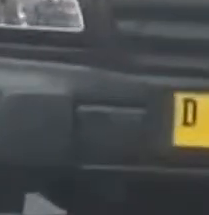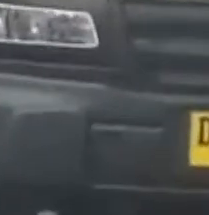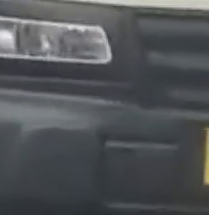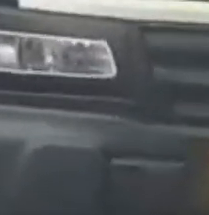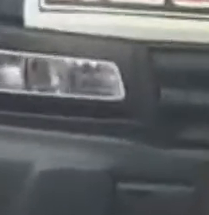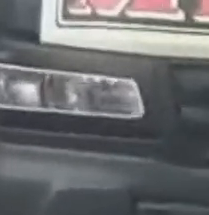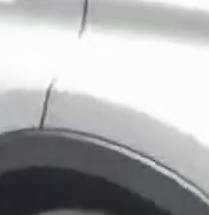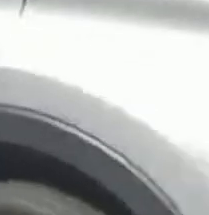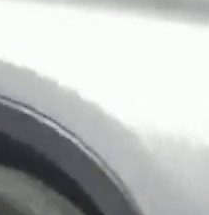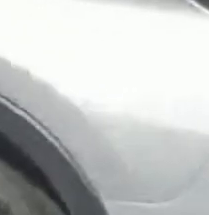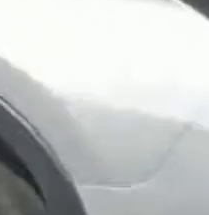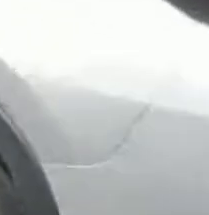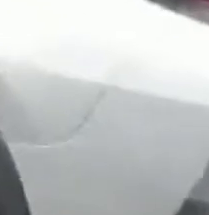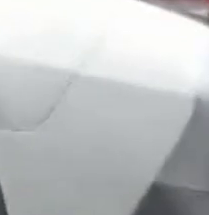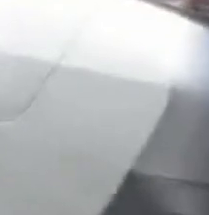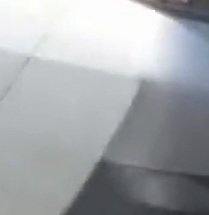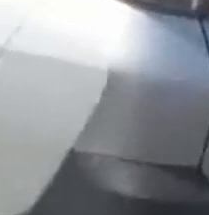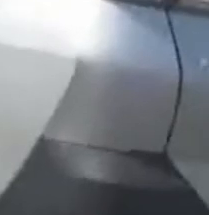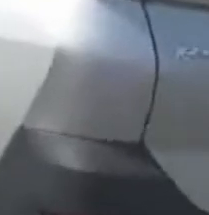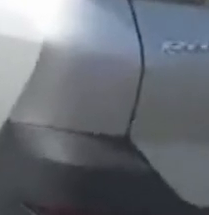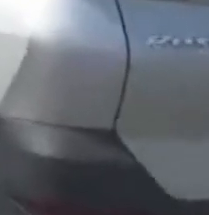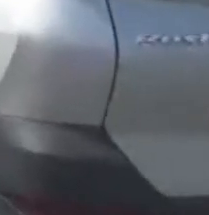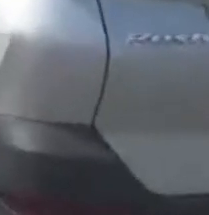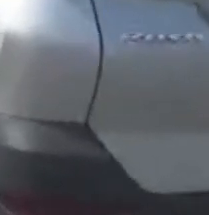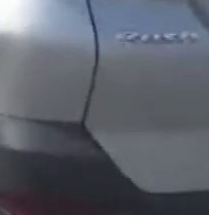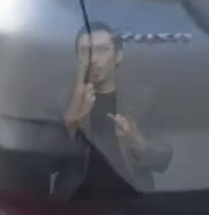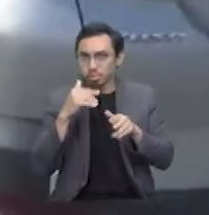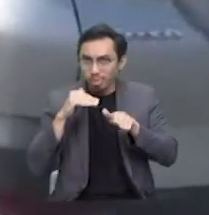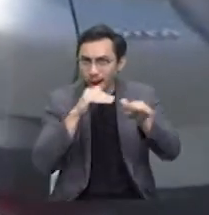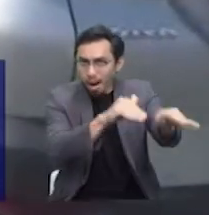dengan buka tutup jalan dan one way, serta menempatkan ratusan